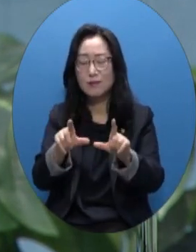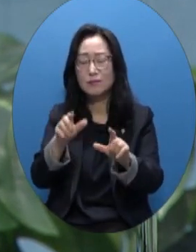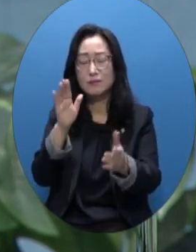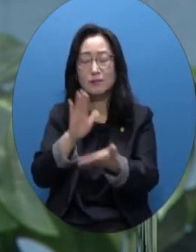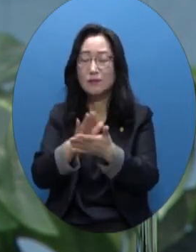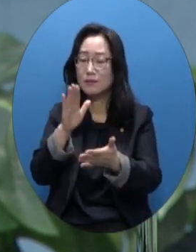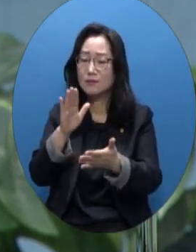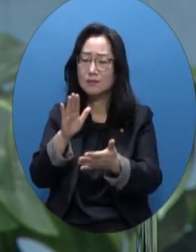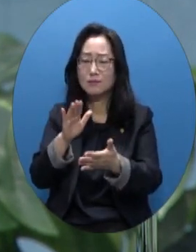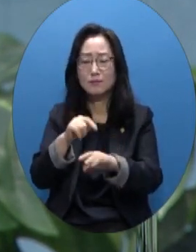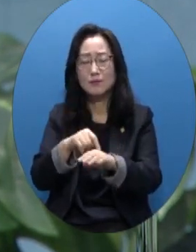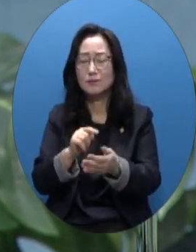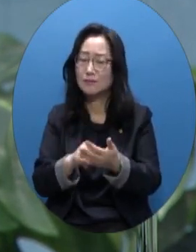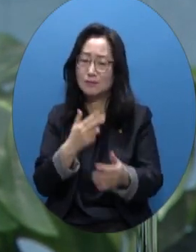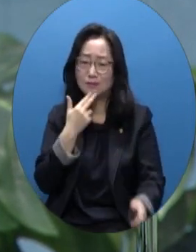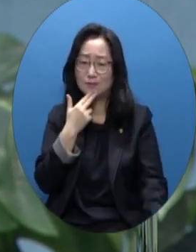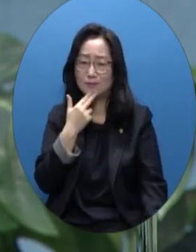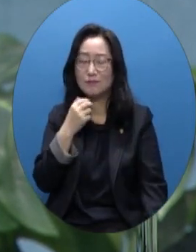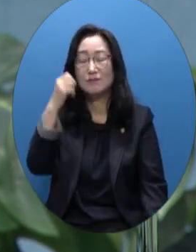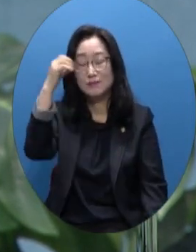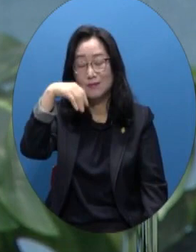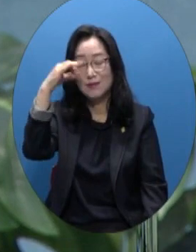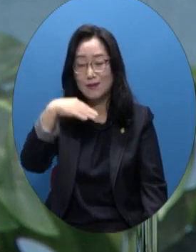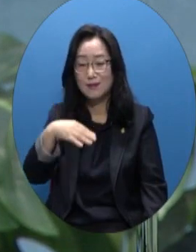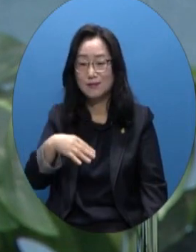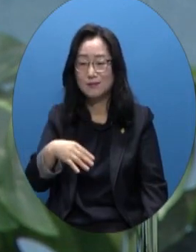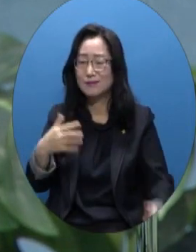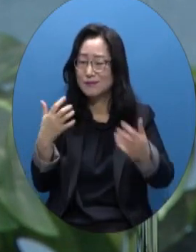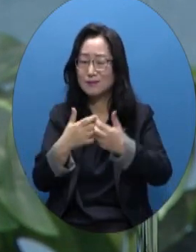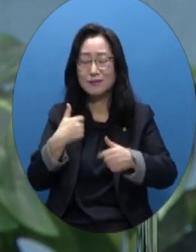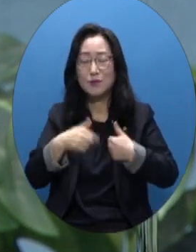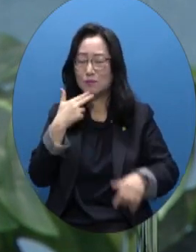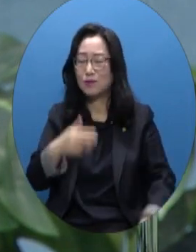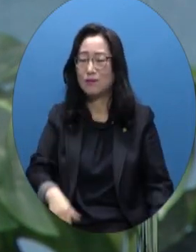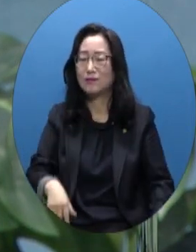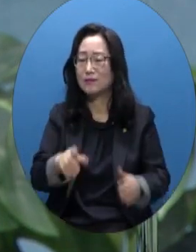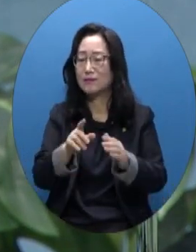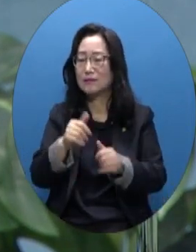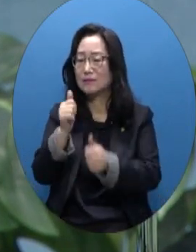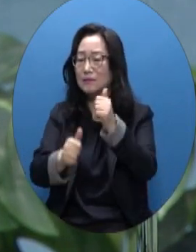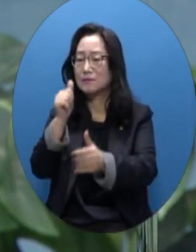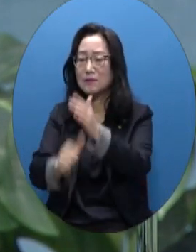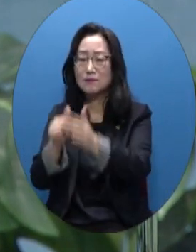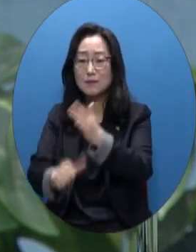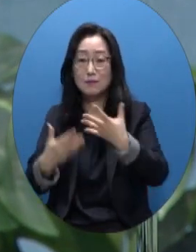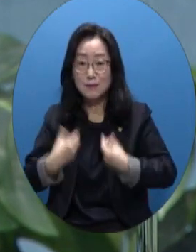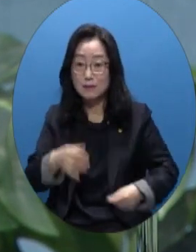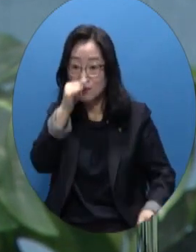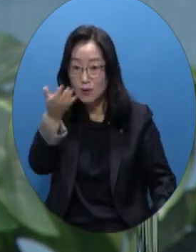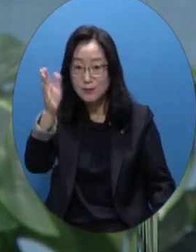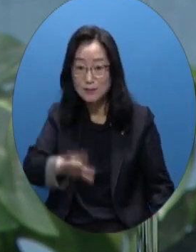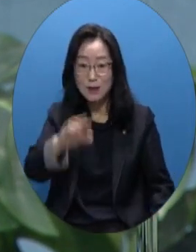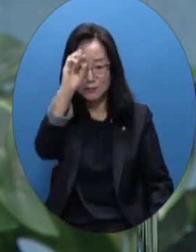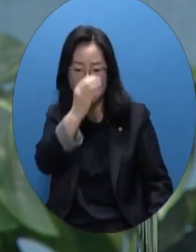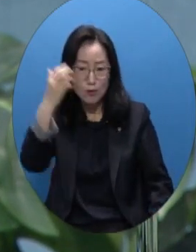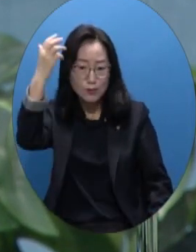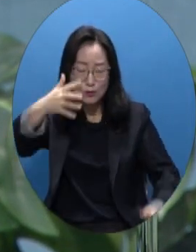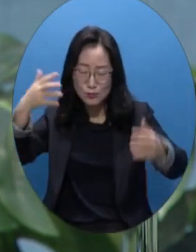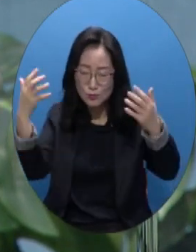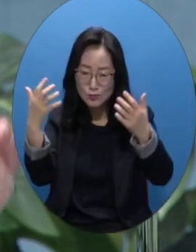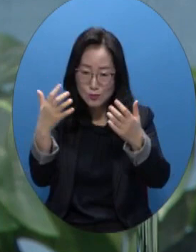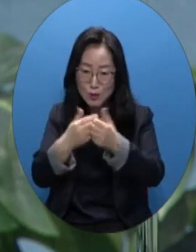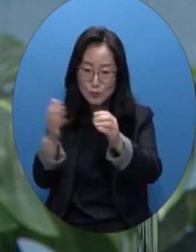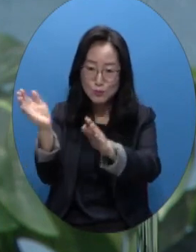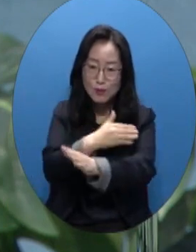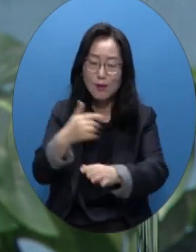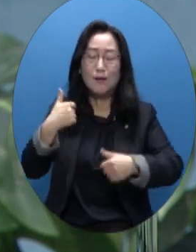없고 넘치는 기쁨보다 때때로 시험에 들고 나갔을 때가 많습니다 그러나 소녀로 충만하게 되면 기쁨에